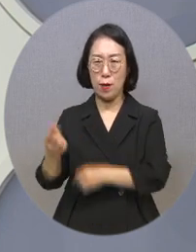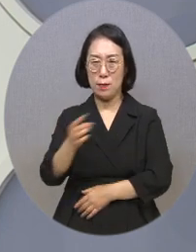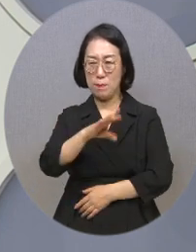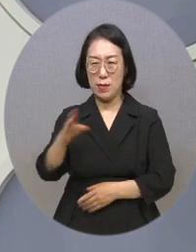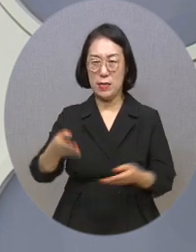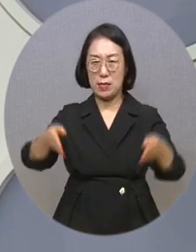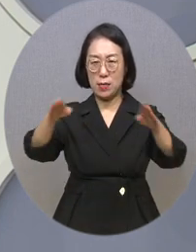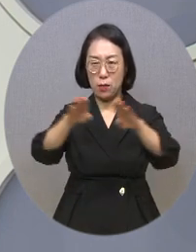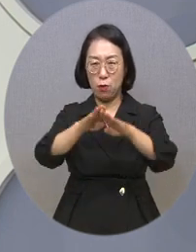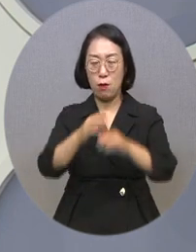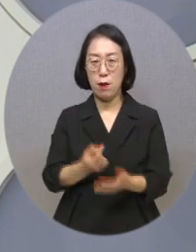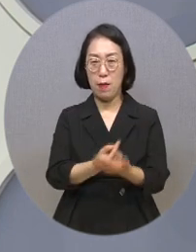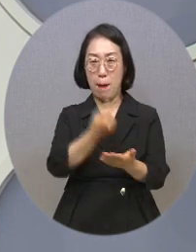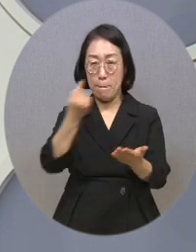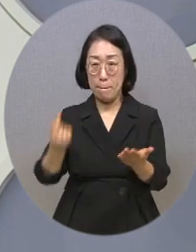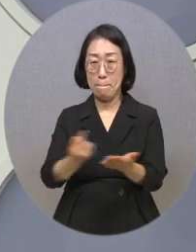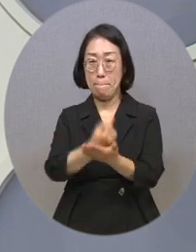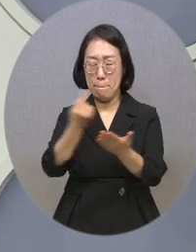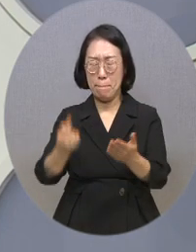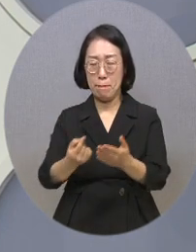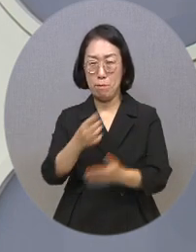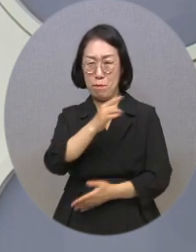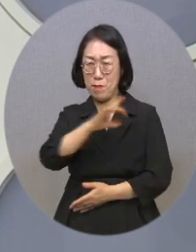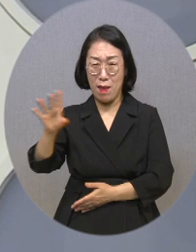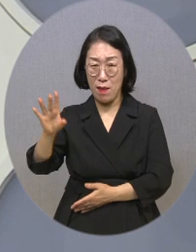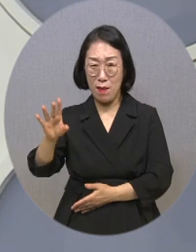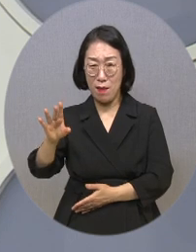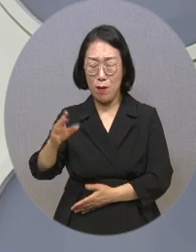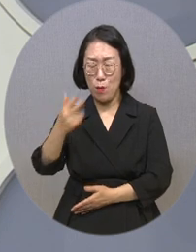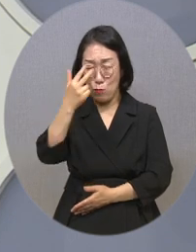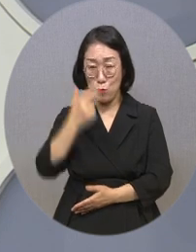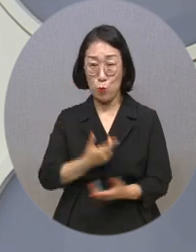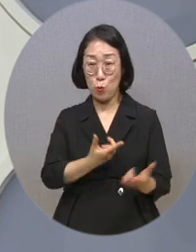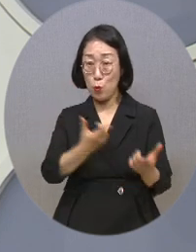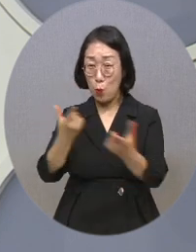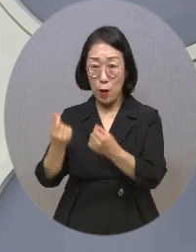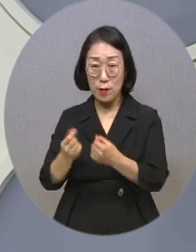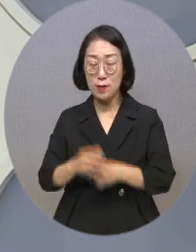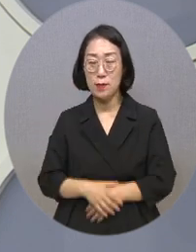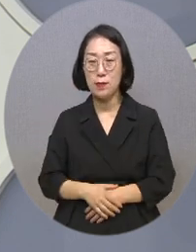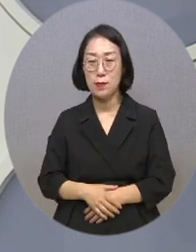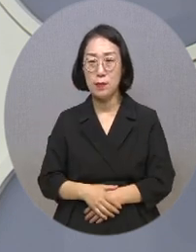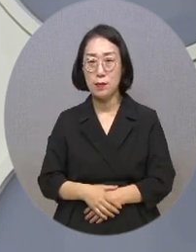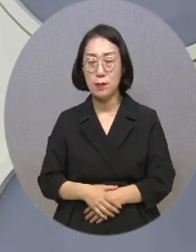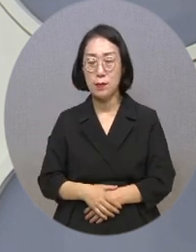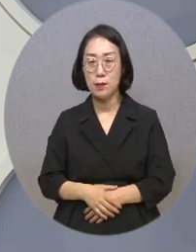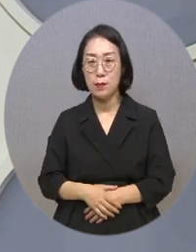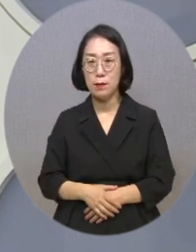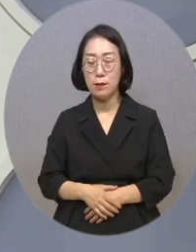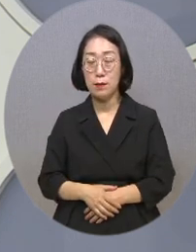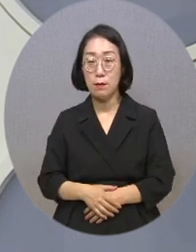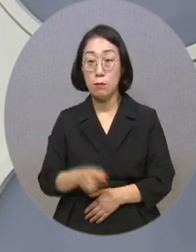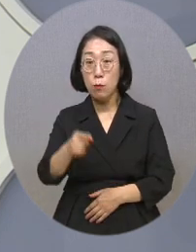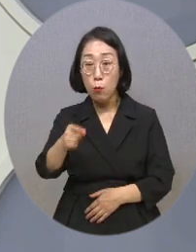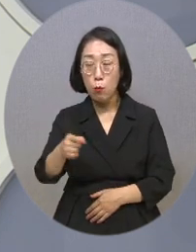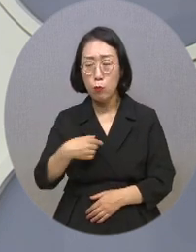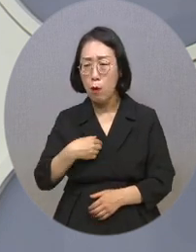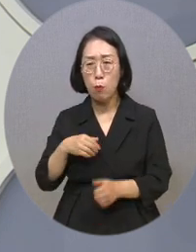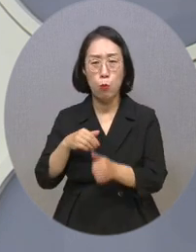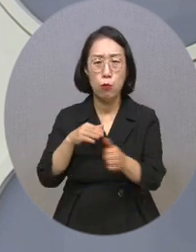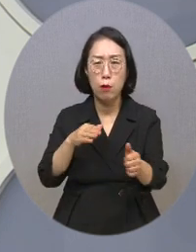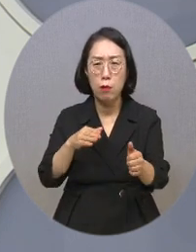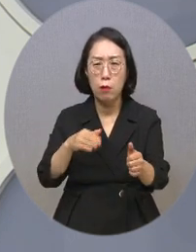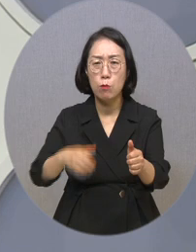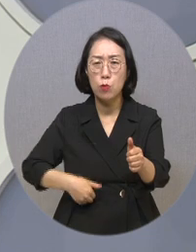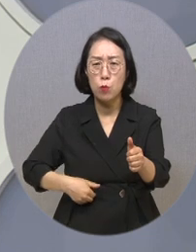탈시설 자체가 나쁜 건 아닌데 그걸 그냥 다 슬로건을 그냥 정책으로 밀어붙이면은 어디 보낼 데도 없는